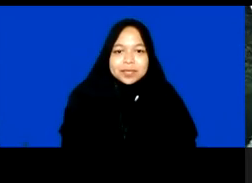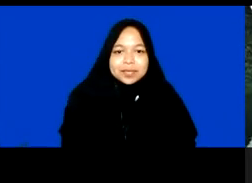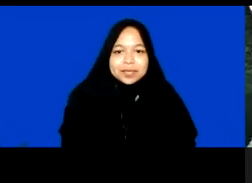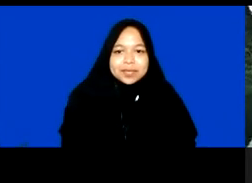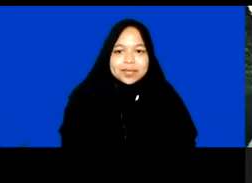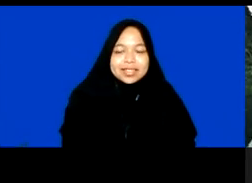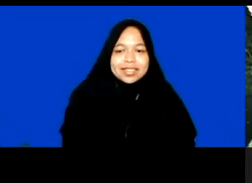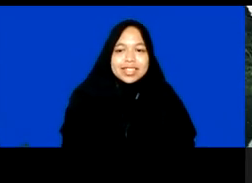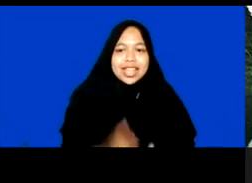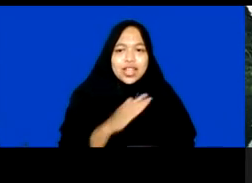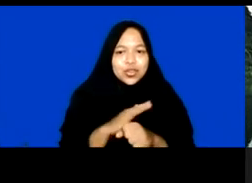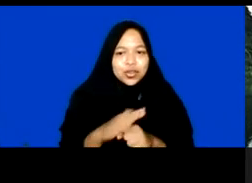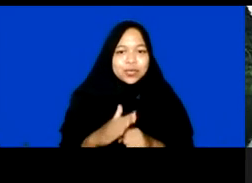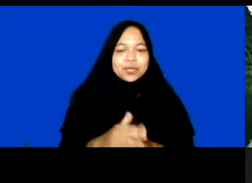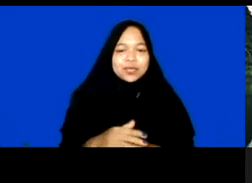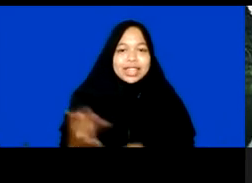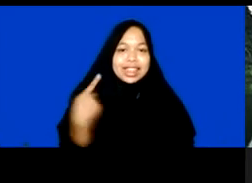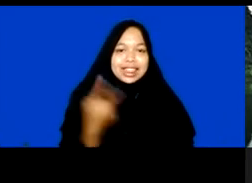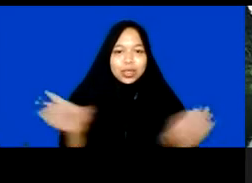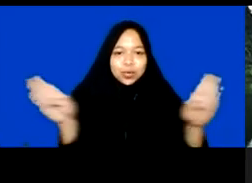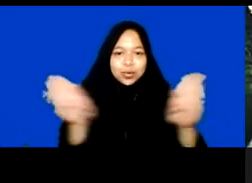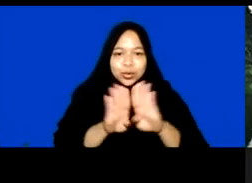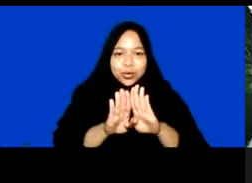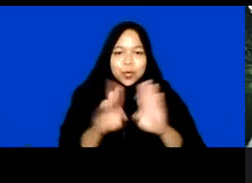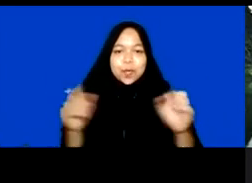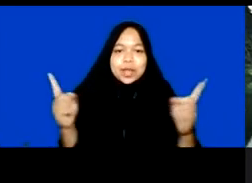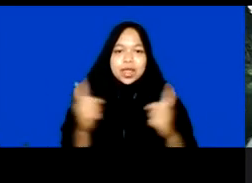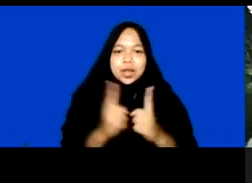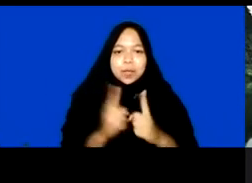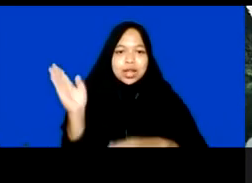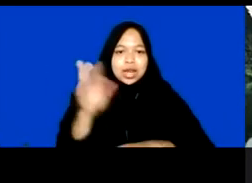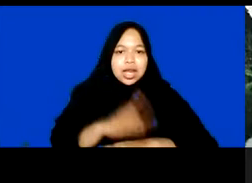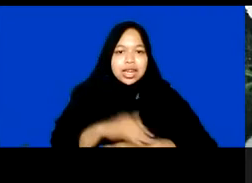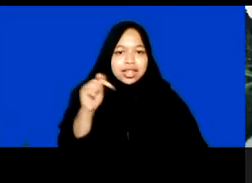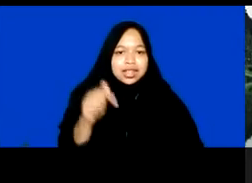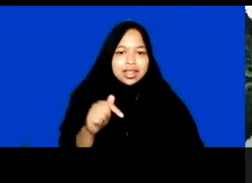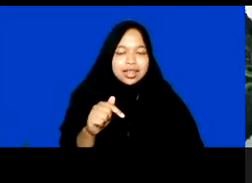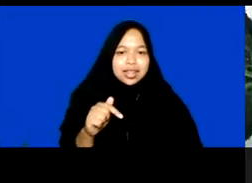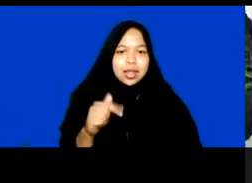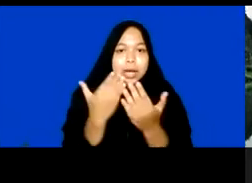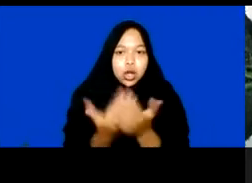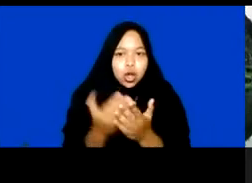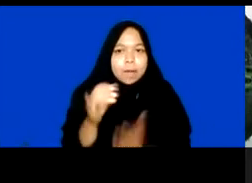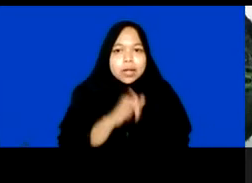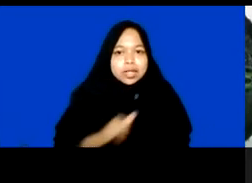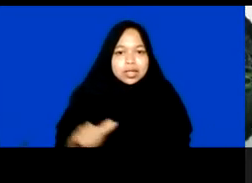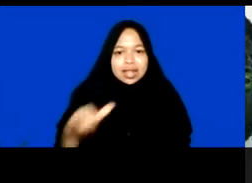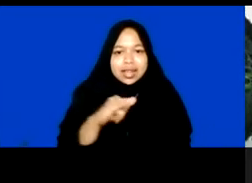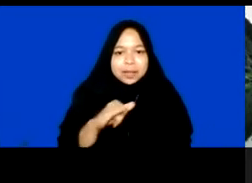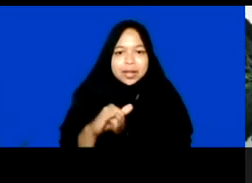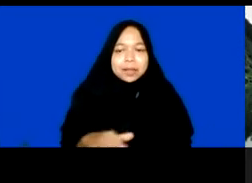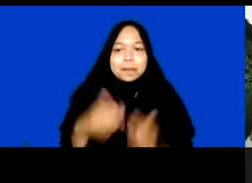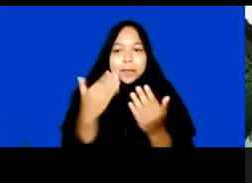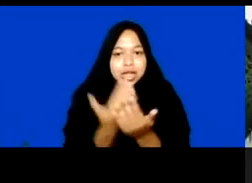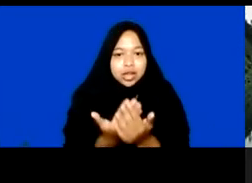saya cukupkan sekian. Kita tutup pertemuan bincang online pada sore hari ini dengan berdoa menurut agama dan keyakinan